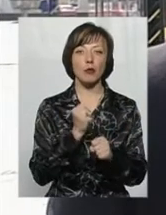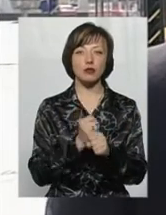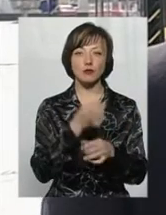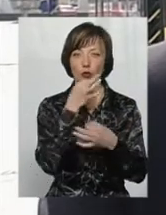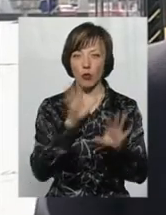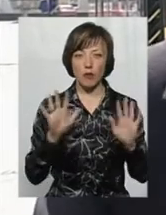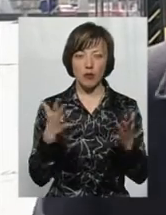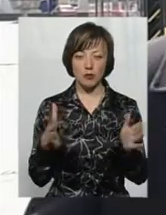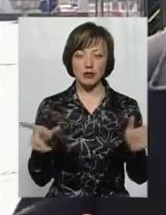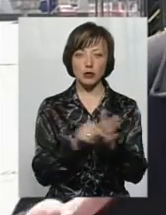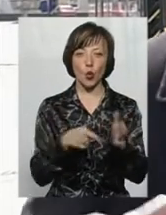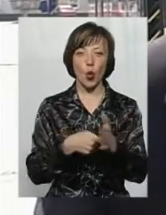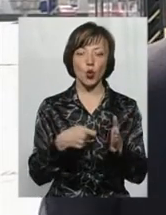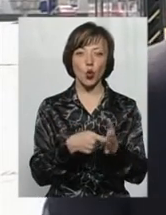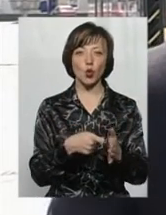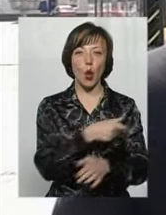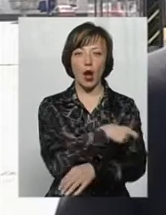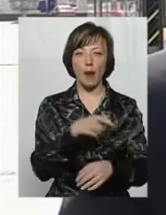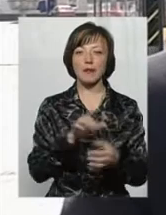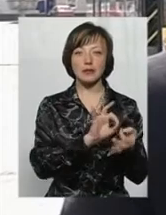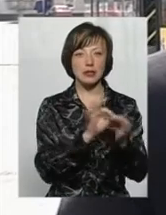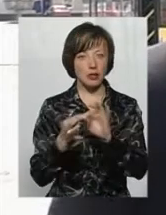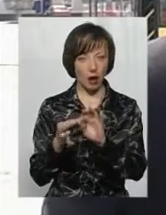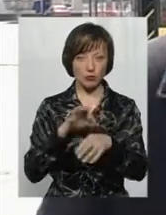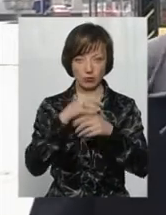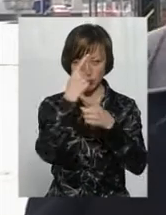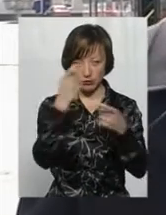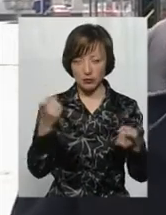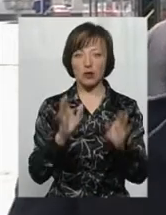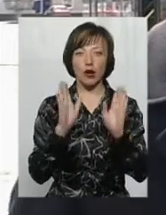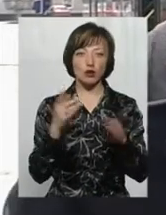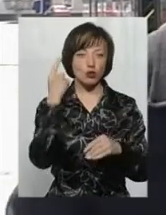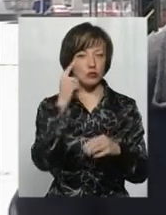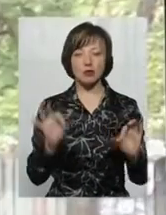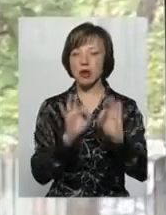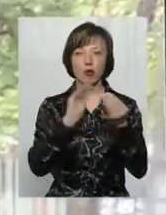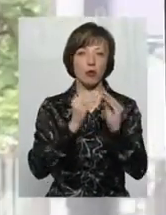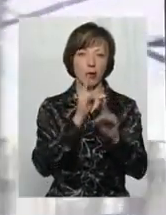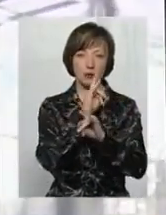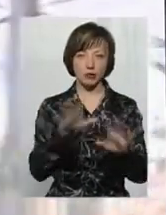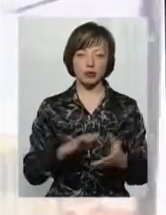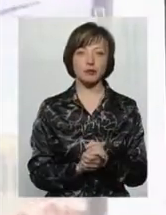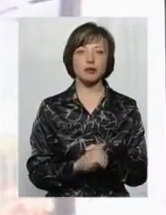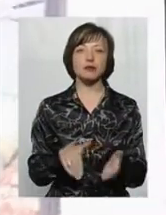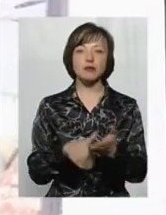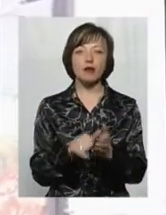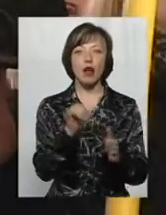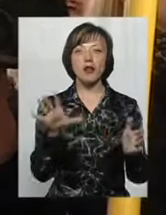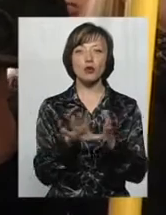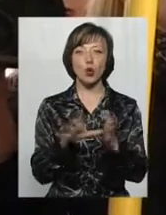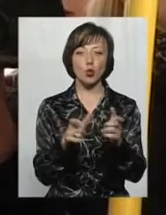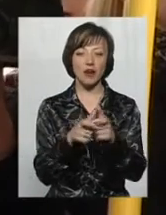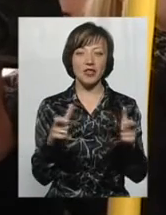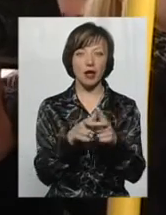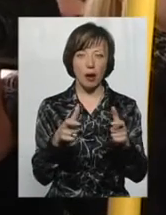будь-якому випадку з кондукторами, ще більш детально доведемо до них, і я думаю, що ніяких проблем не буде. За допомогою електронного квитка